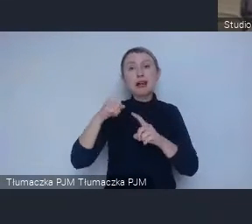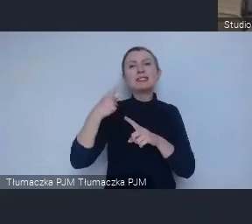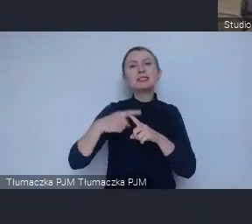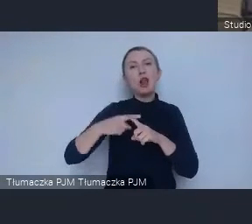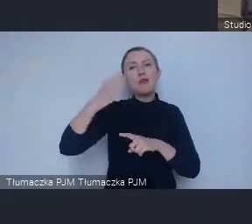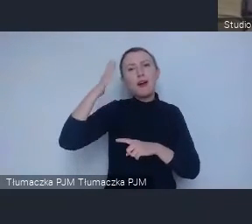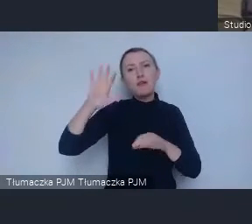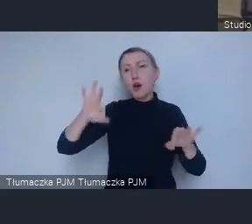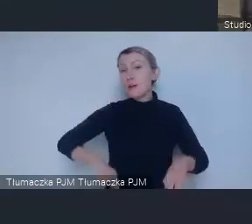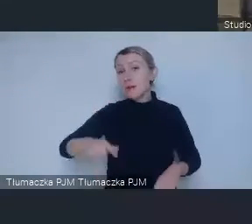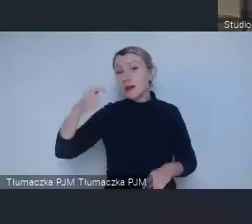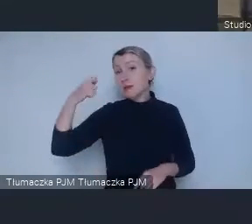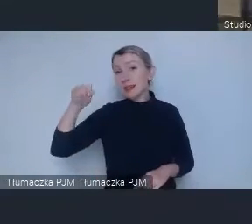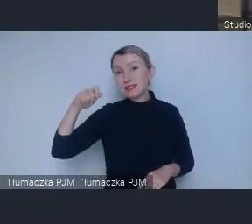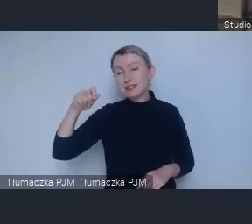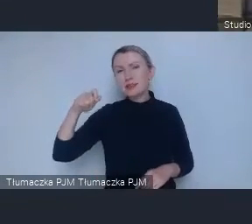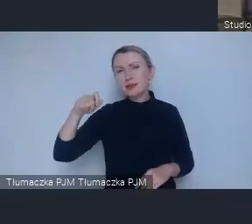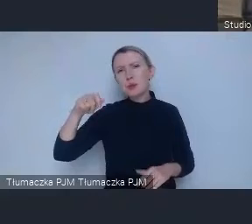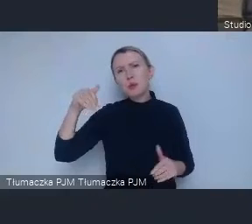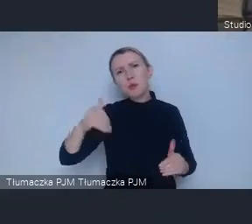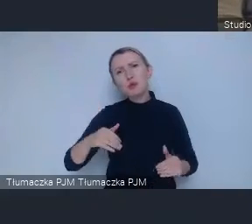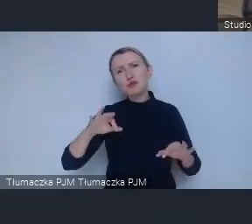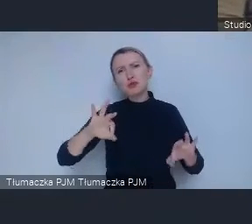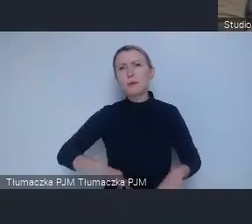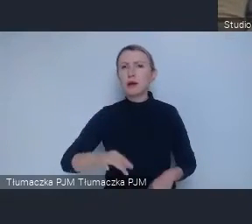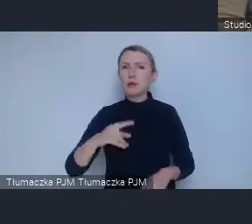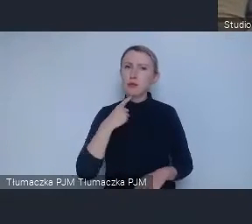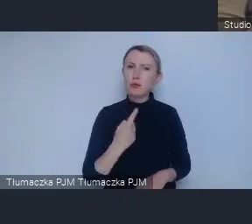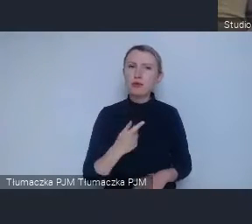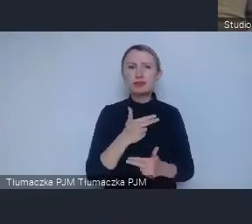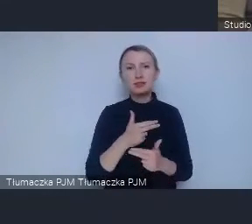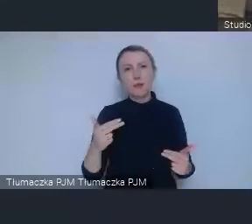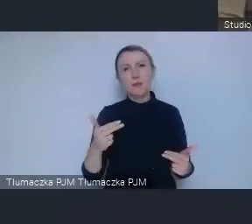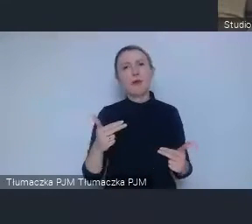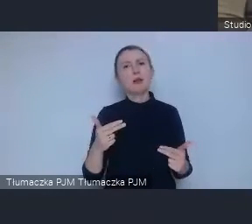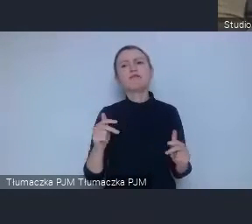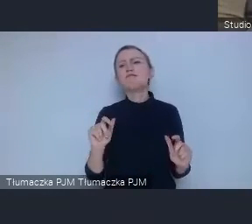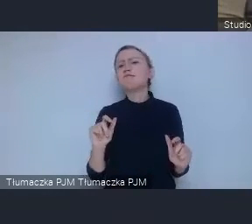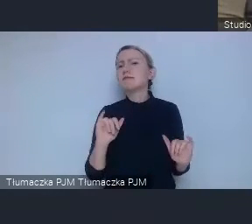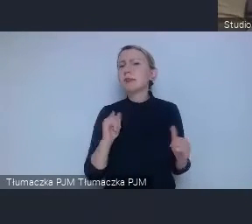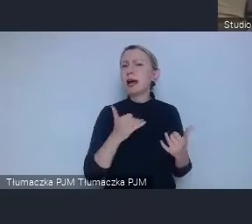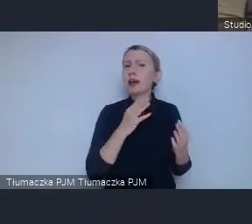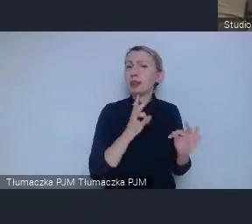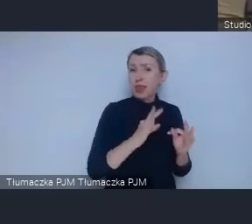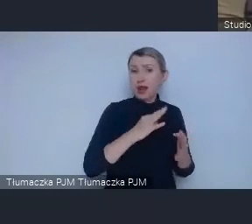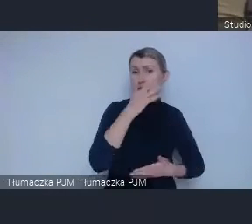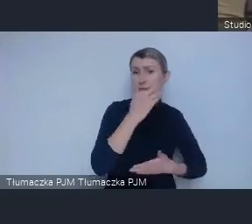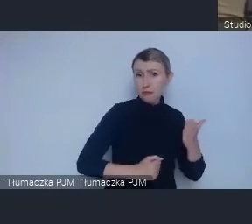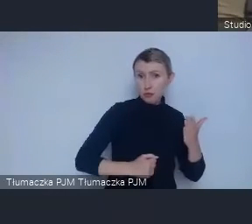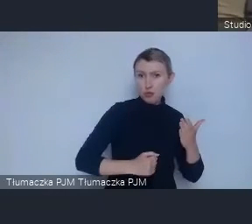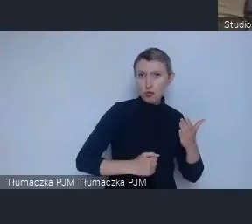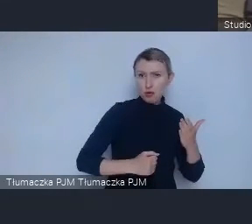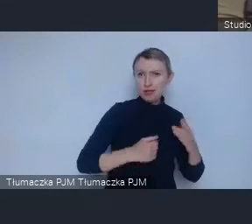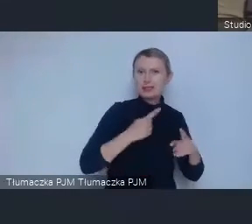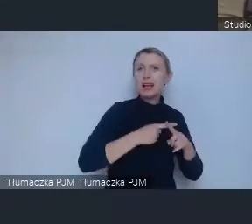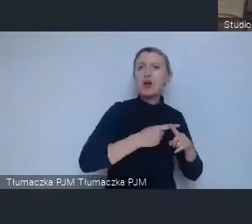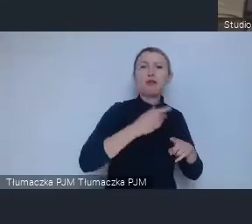Prezydencie, gdyby się Pan podzielił refleksją na temat tego, do czego już wykorzystywany jest w Stalowej